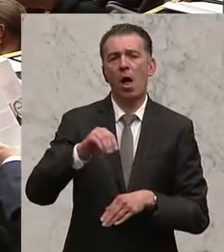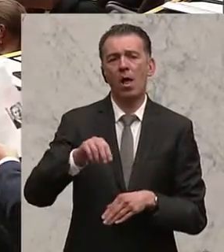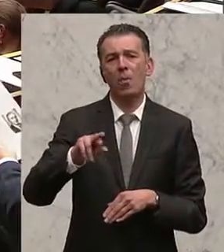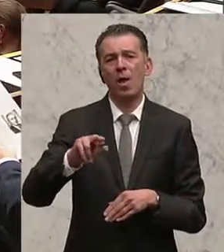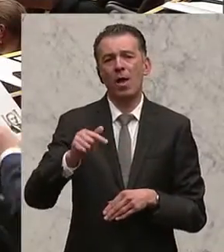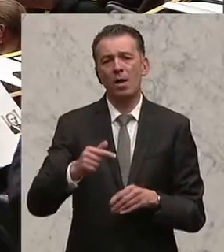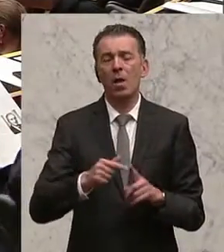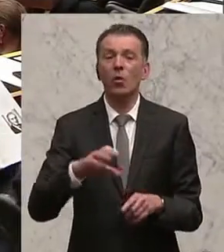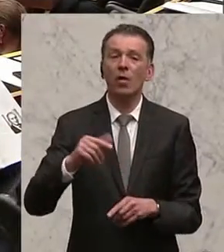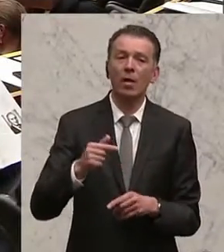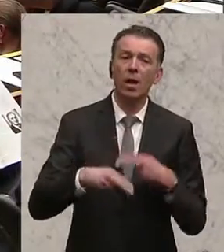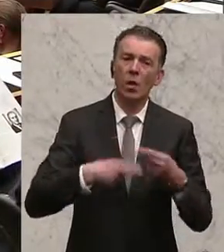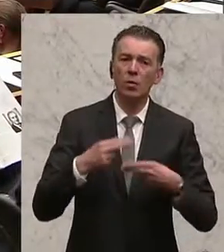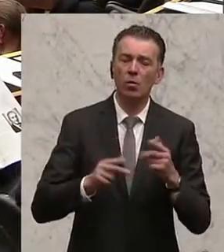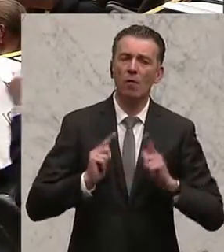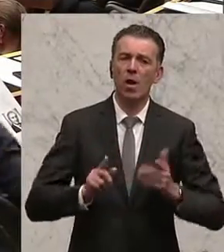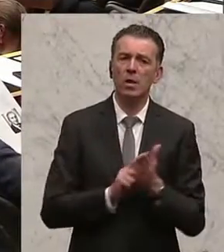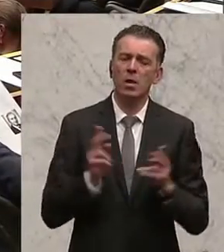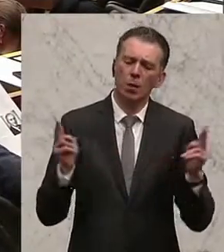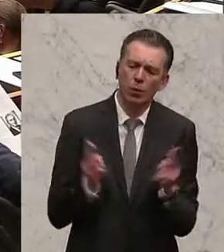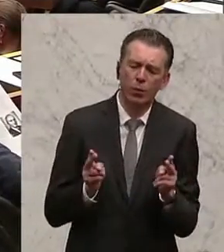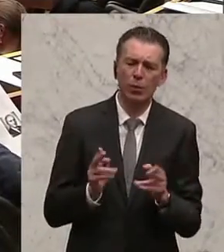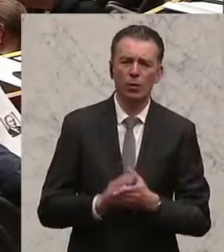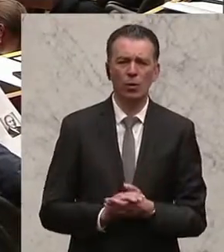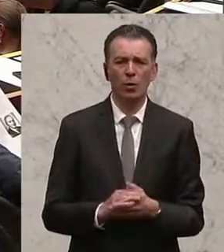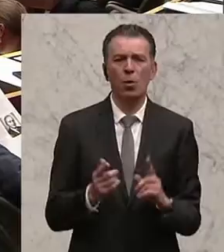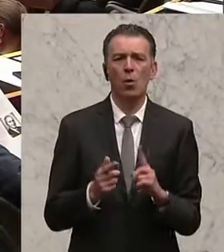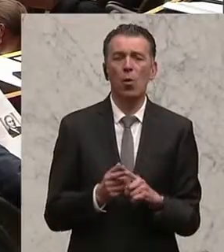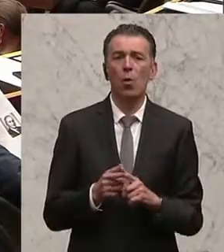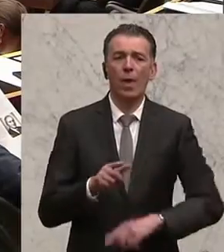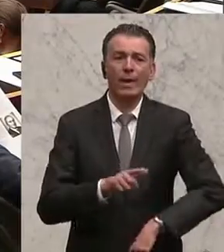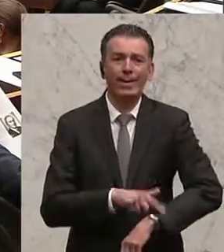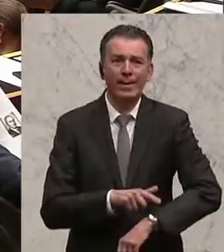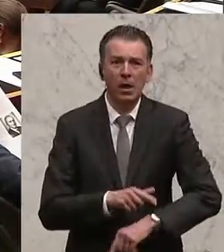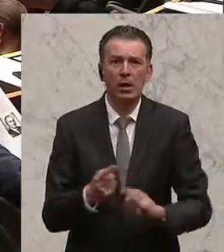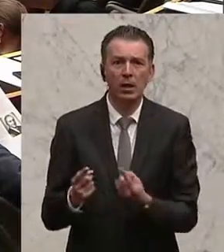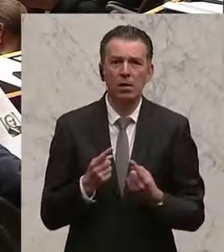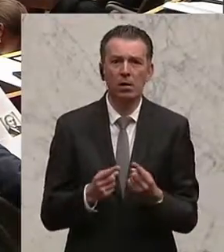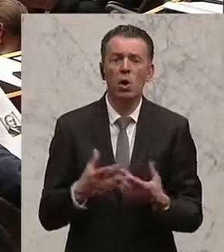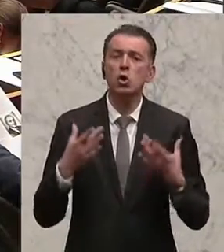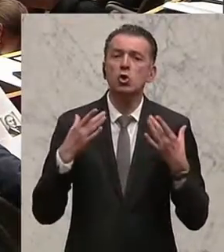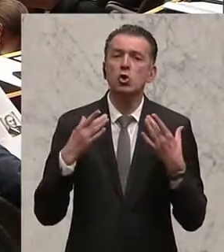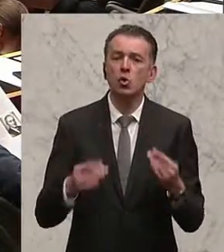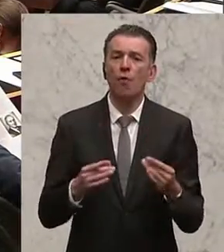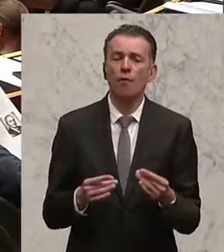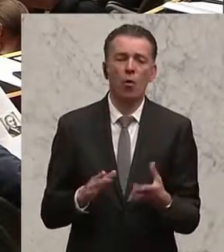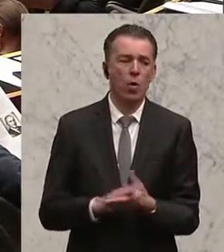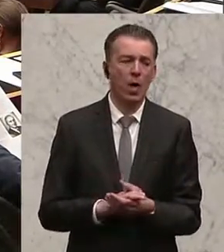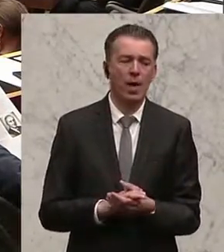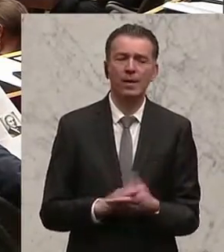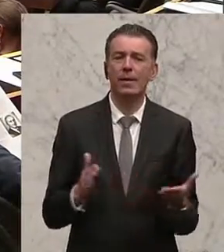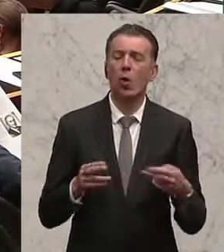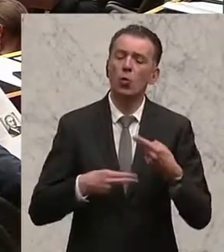und CT-Untersuchung kürzer werden, sowie in medizinisch dringenden Fällen umgehend eine kassenfinanzierte,